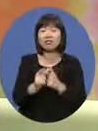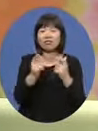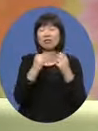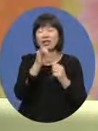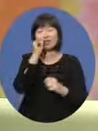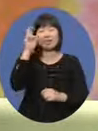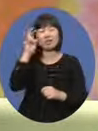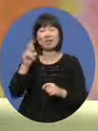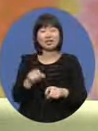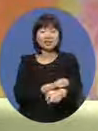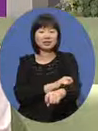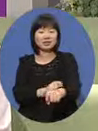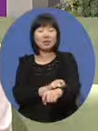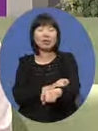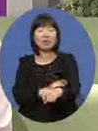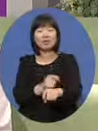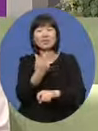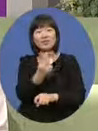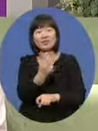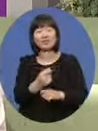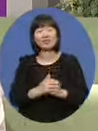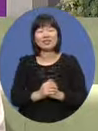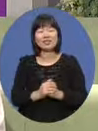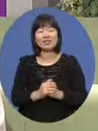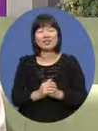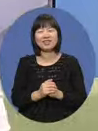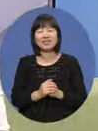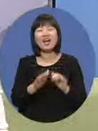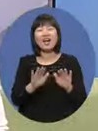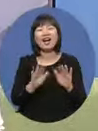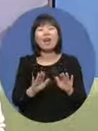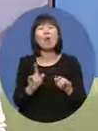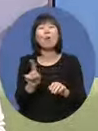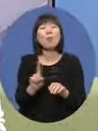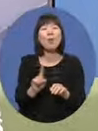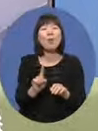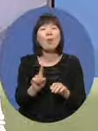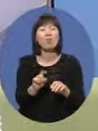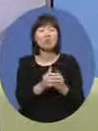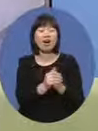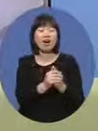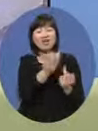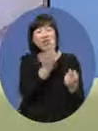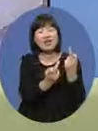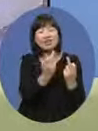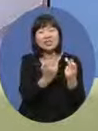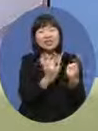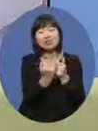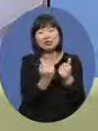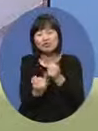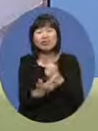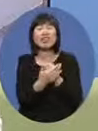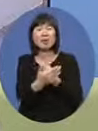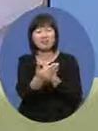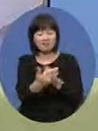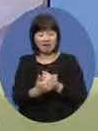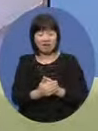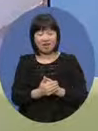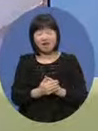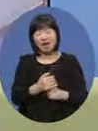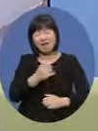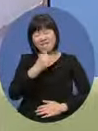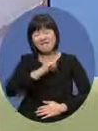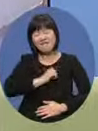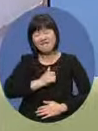그럼요. 선생님. 아주 네. 특별한 케이스고요. 아니 네. 이런 동서 때문에 못 산다니까. 뭐 얄미우시죠? 시어머니는 그만두고.